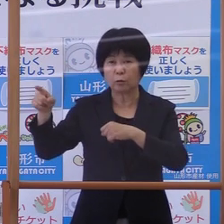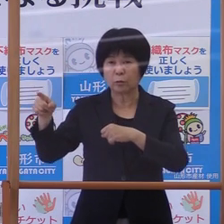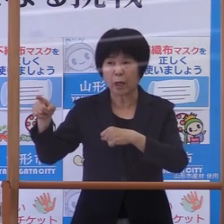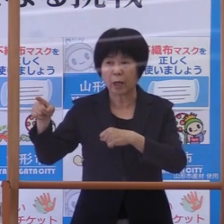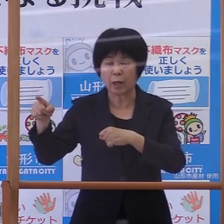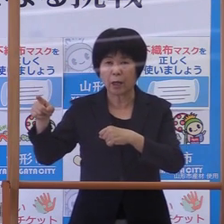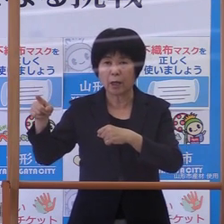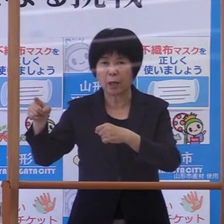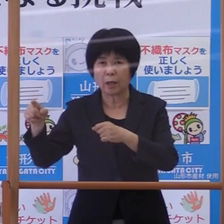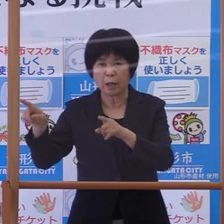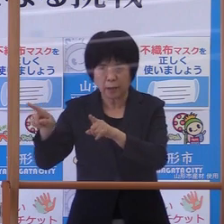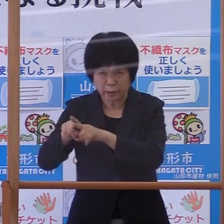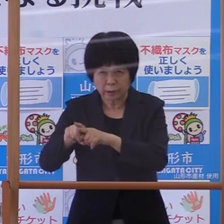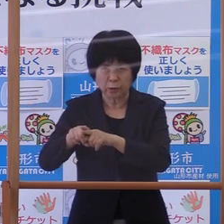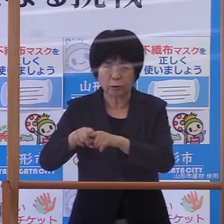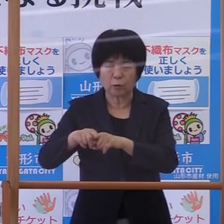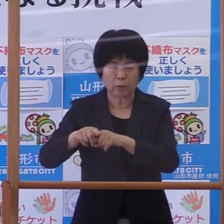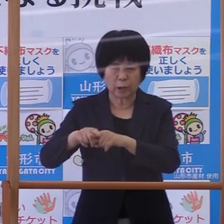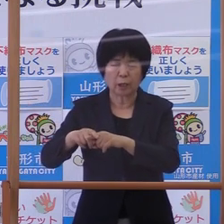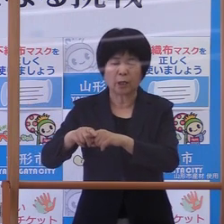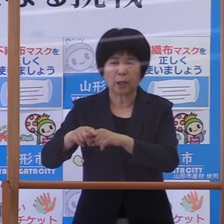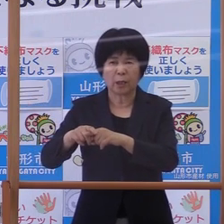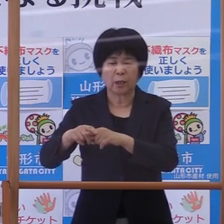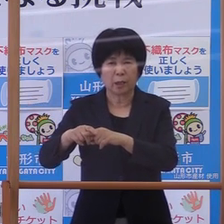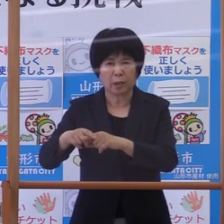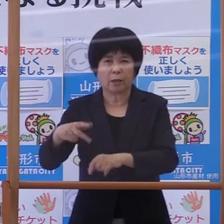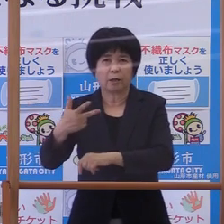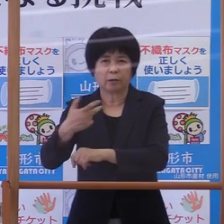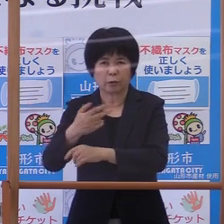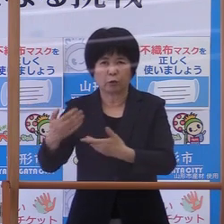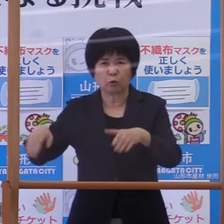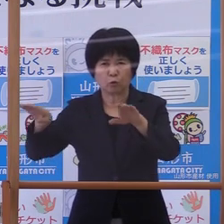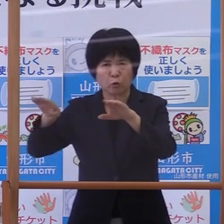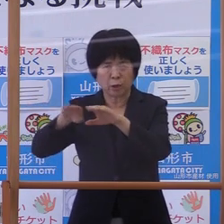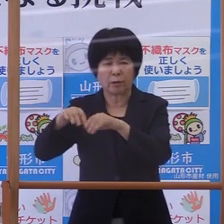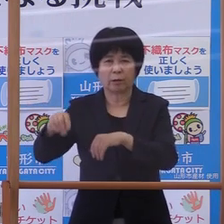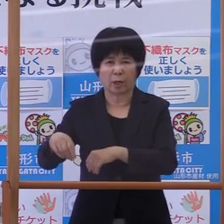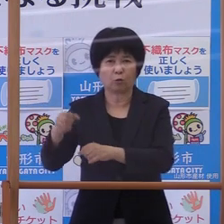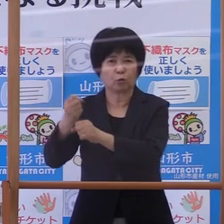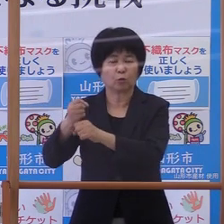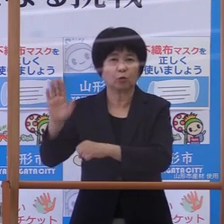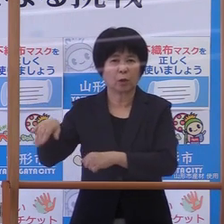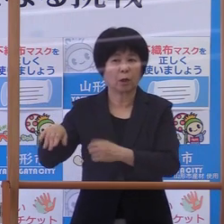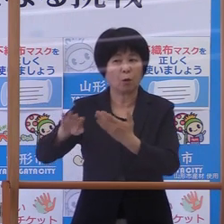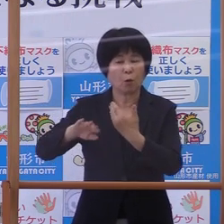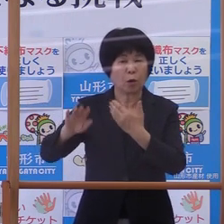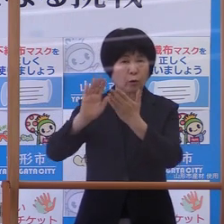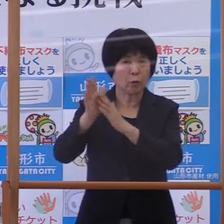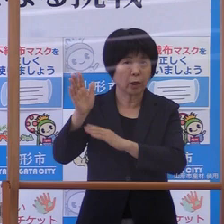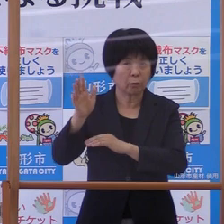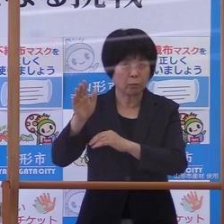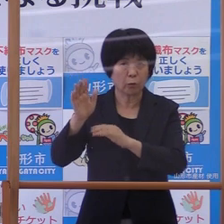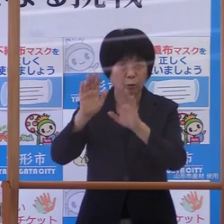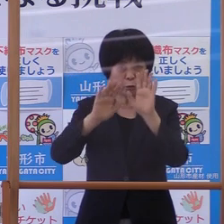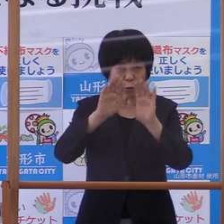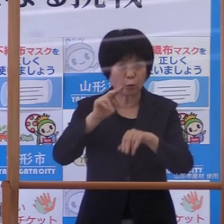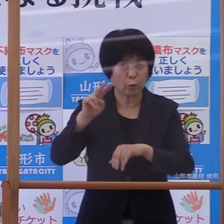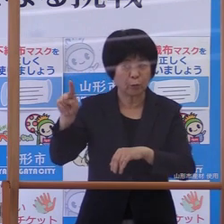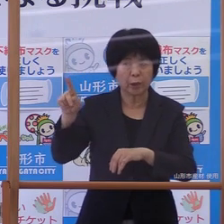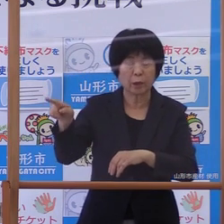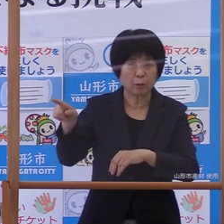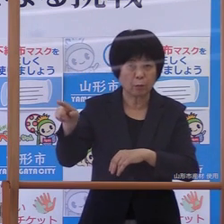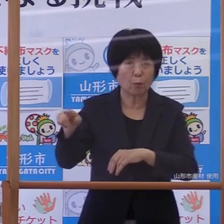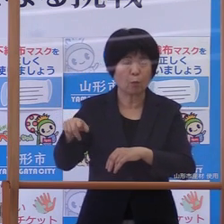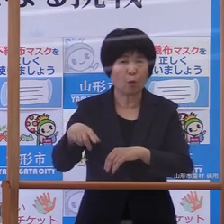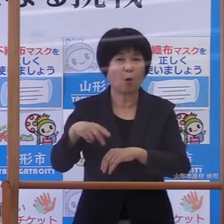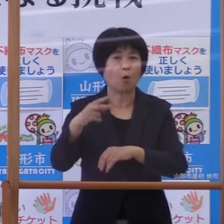組んでですね、大規模接種センターというようなものを作っておられて、他県の状況などを見てもこうやっぱり都道府県